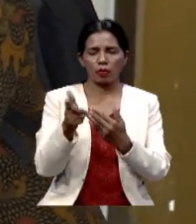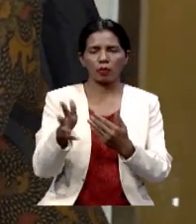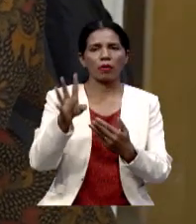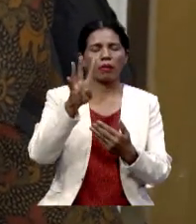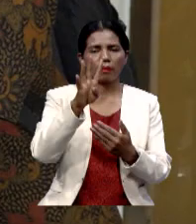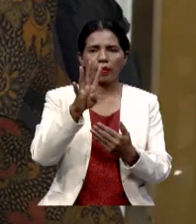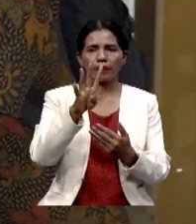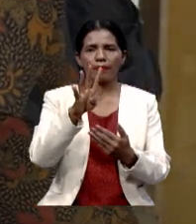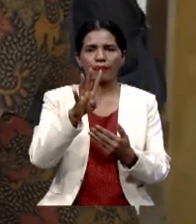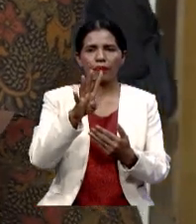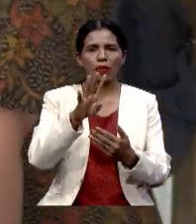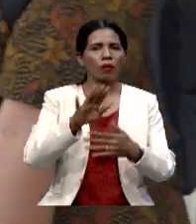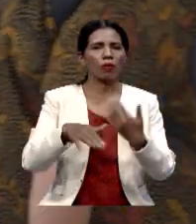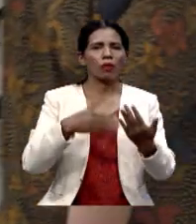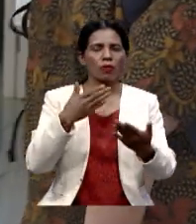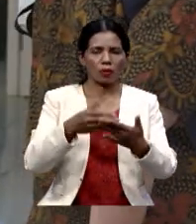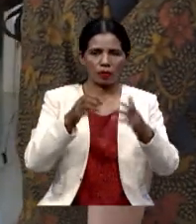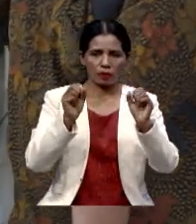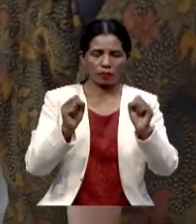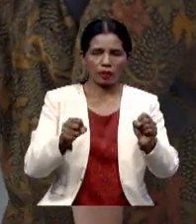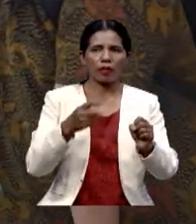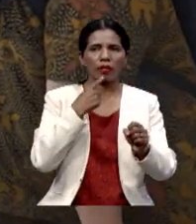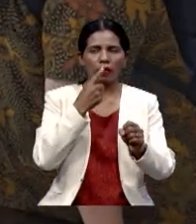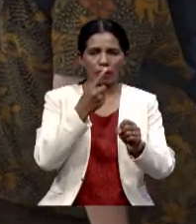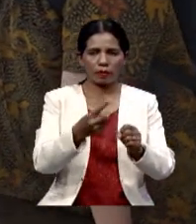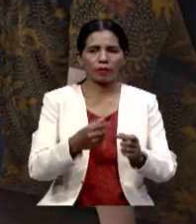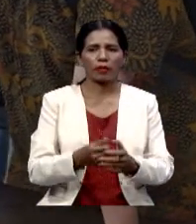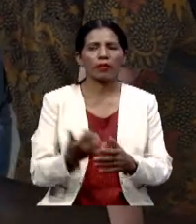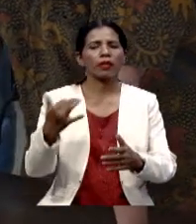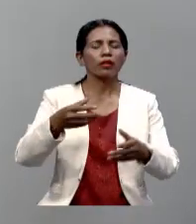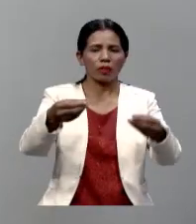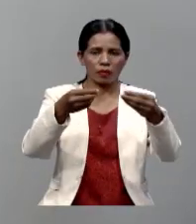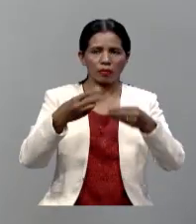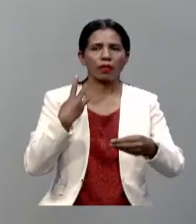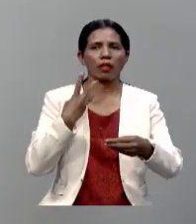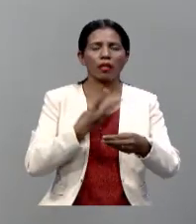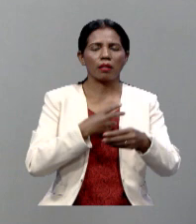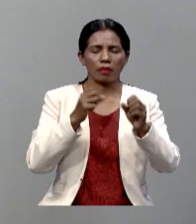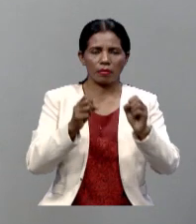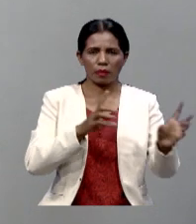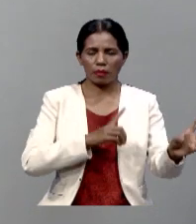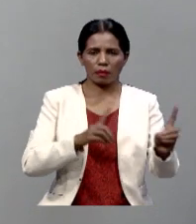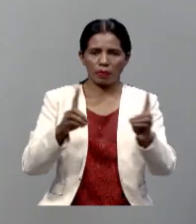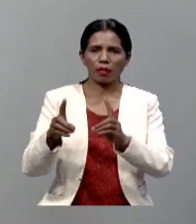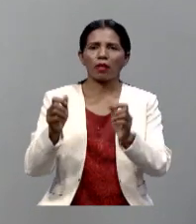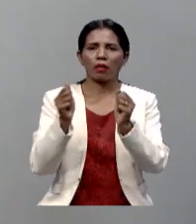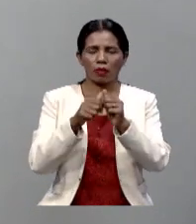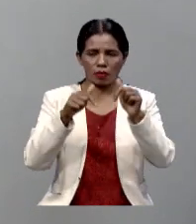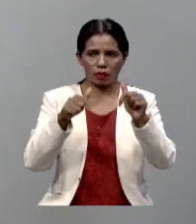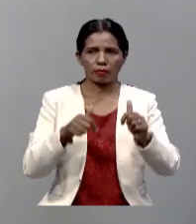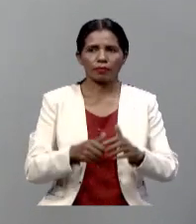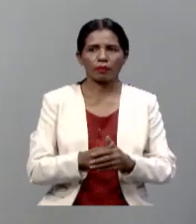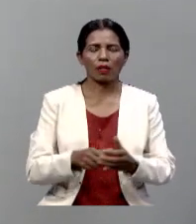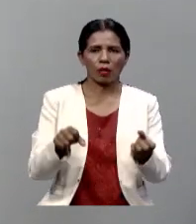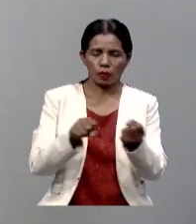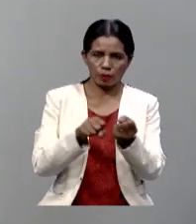2024 buat tut bele rekomendasyon ni beke sira fomai ami bele implementano honune